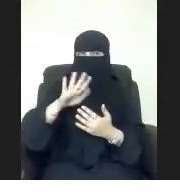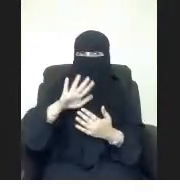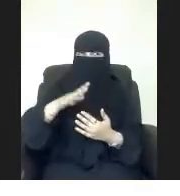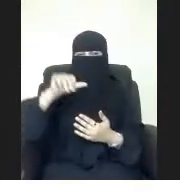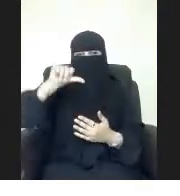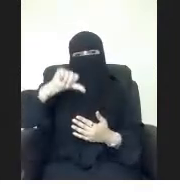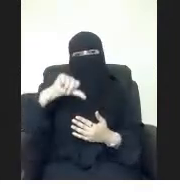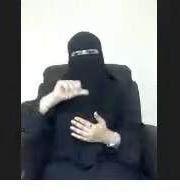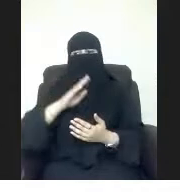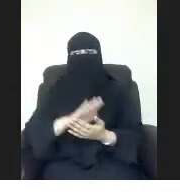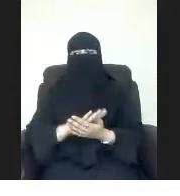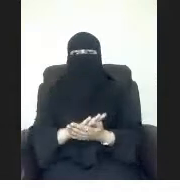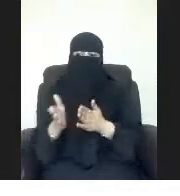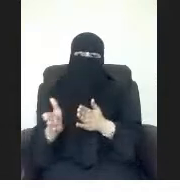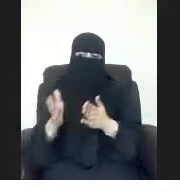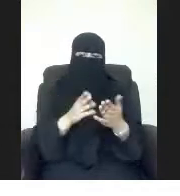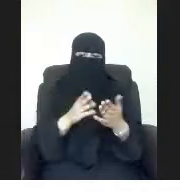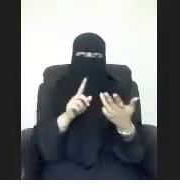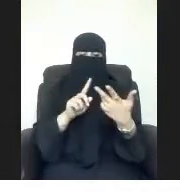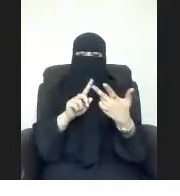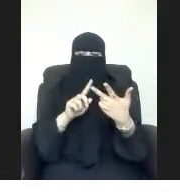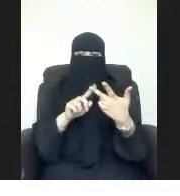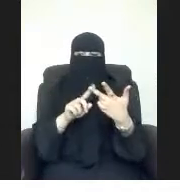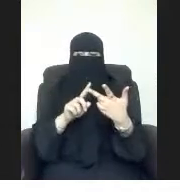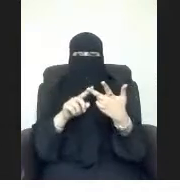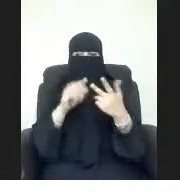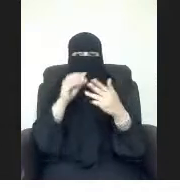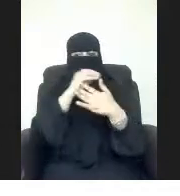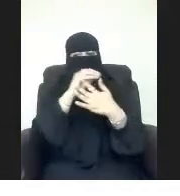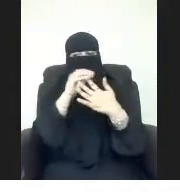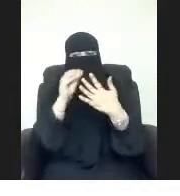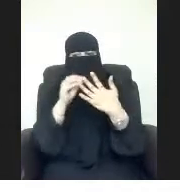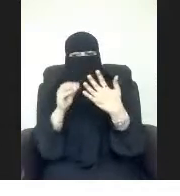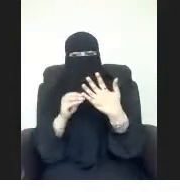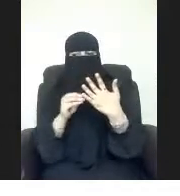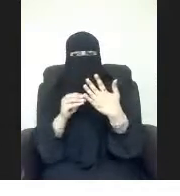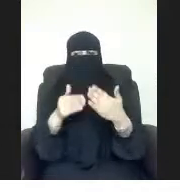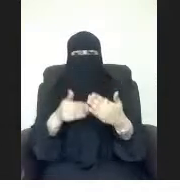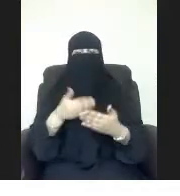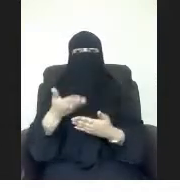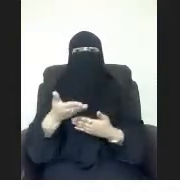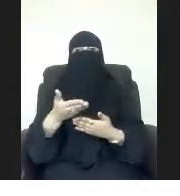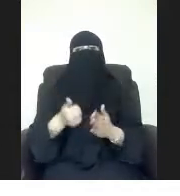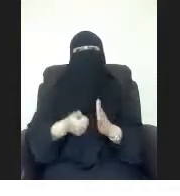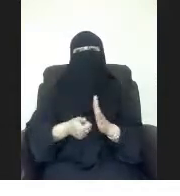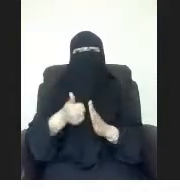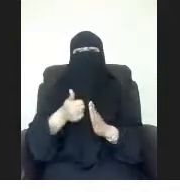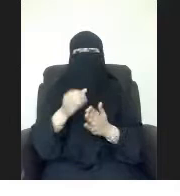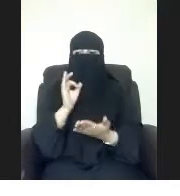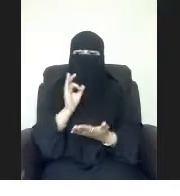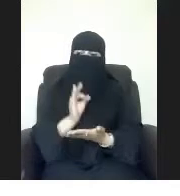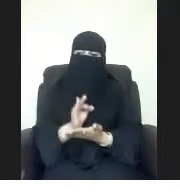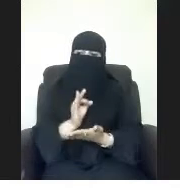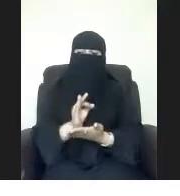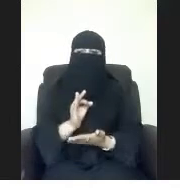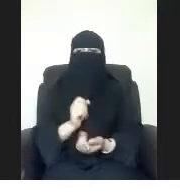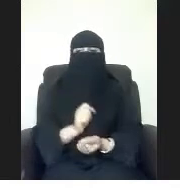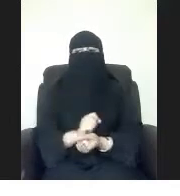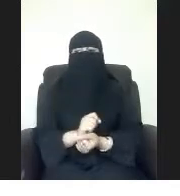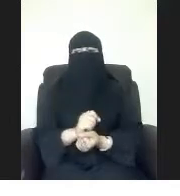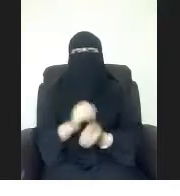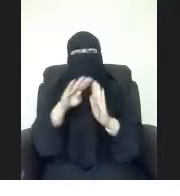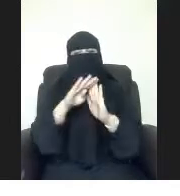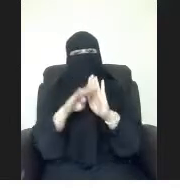تأسيس البرنامج، السياسات، التشريعات، والوزارة الحقيقة تعمل على كثير من هذه الجوانب. حول المحتوى المتوفر إلى